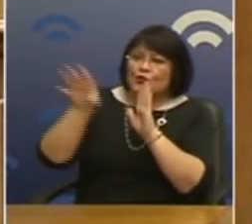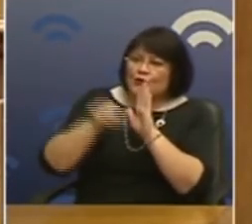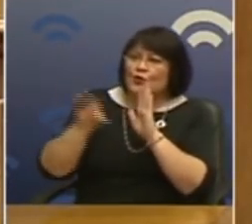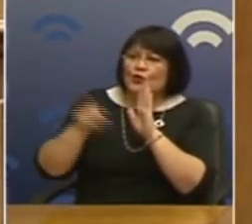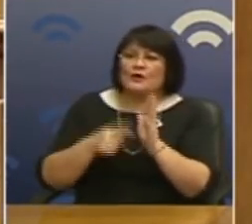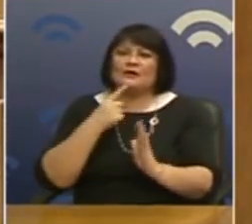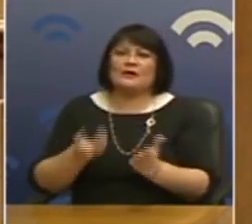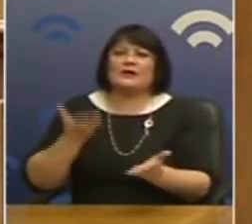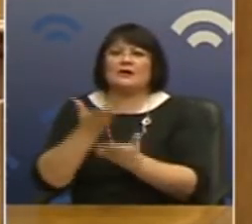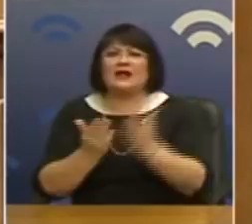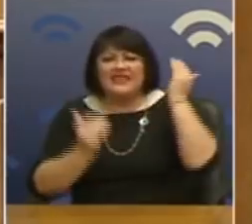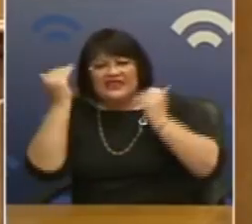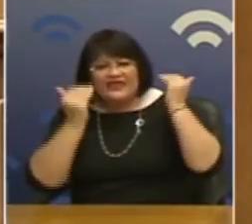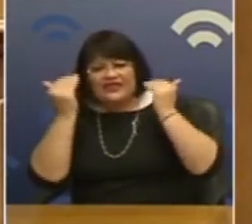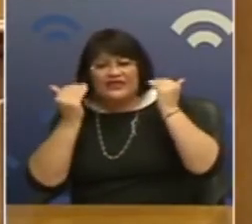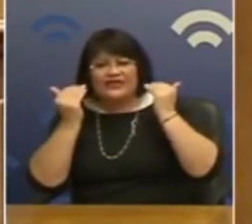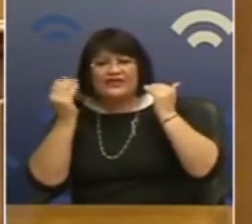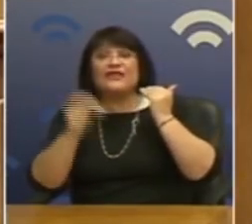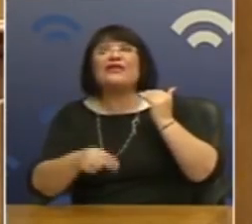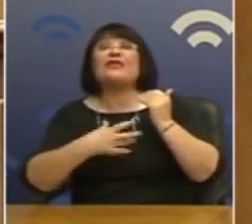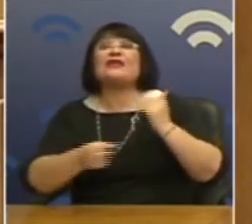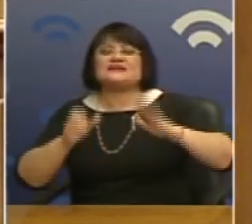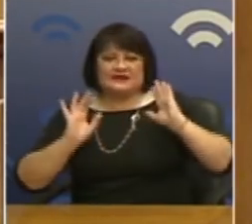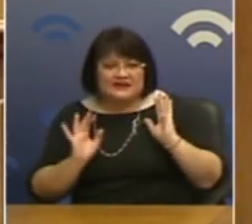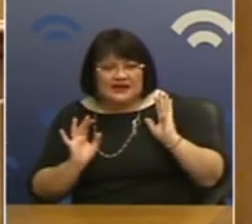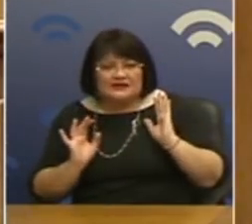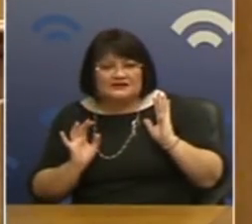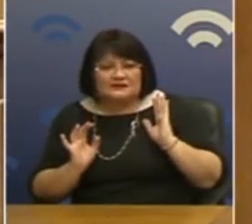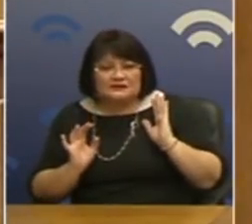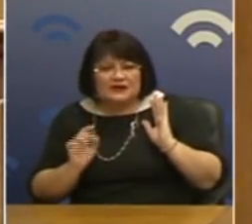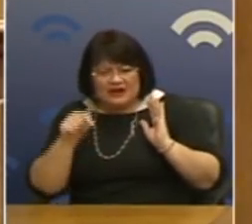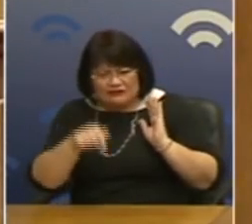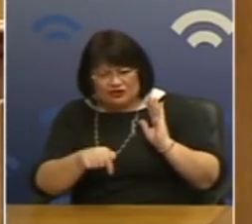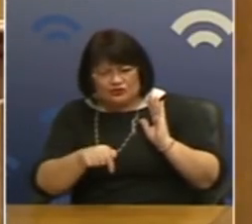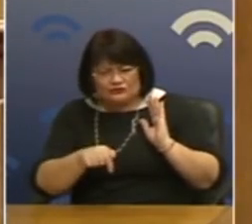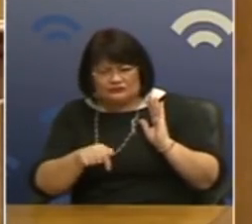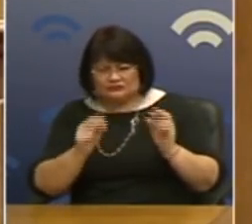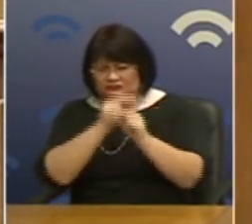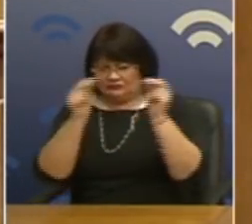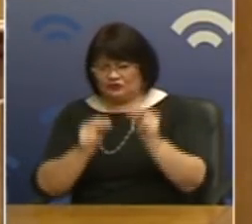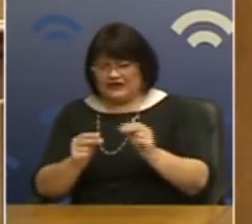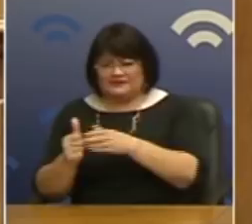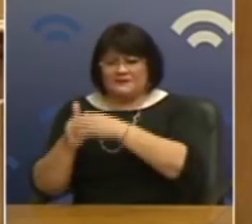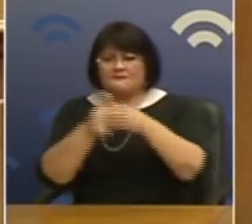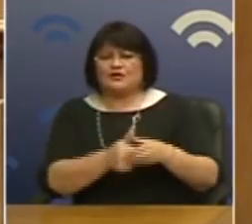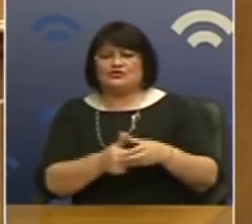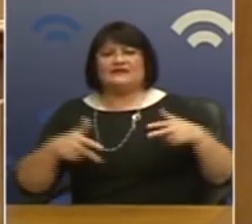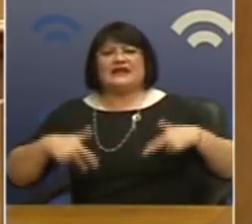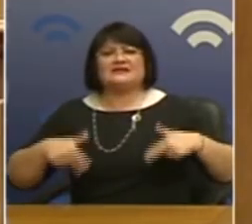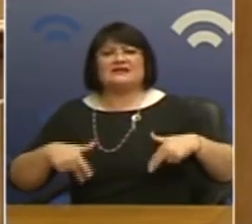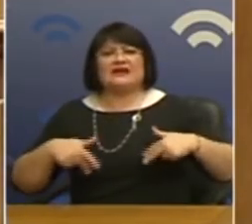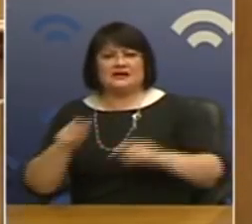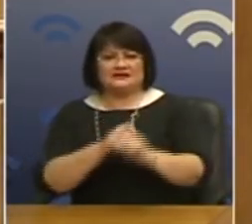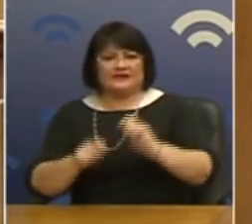επικοδομητική πρόταση της πιστείας που στην ουσία οδηγεί σε κυβερνήσεις μειοψηφίας και